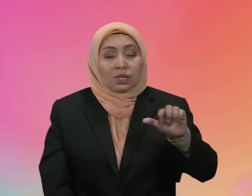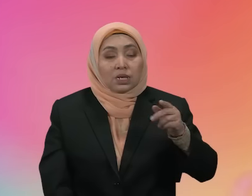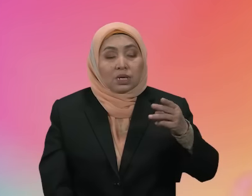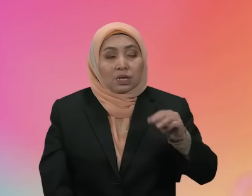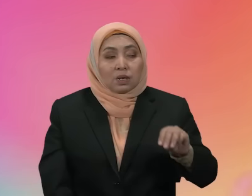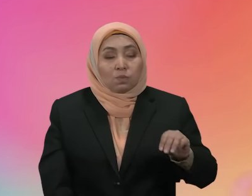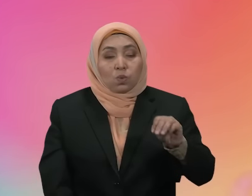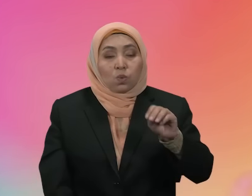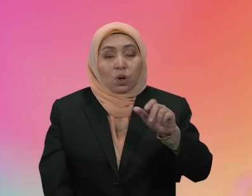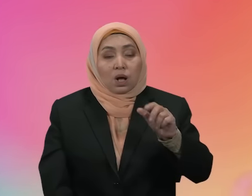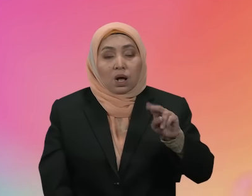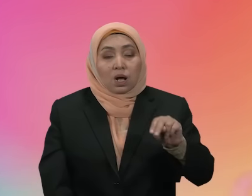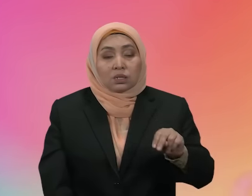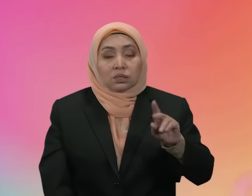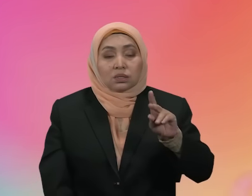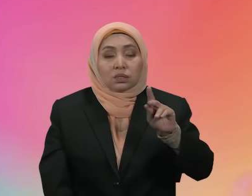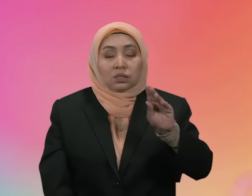بأموالهم